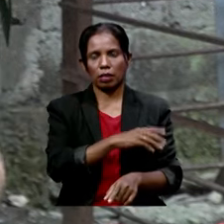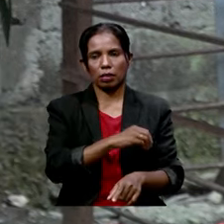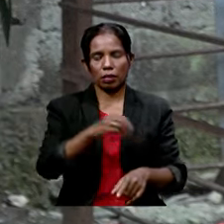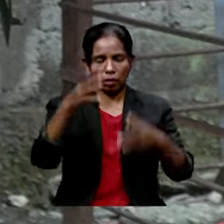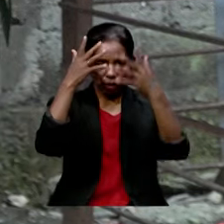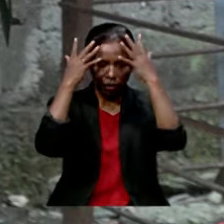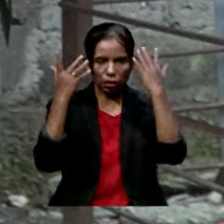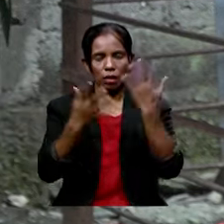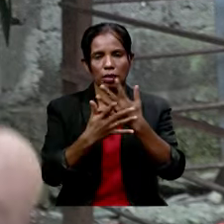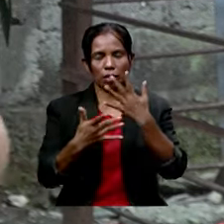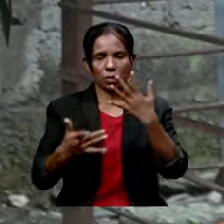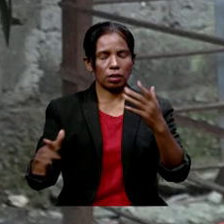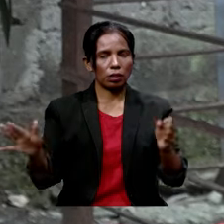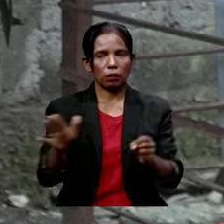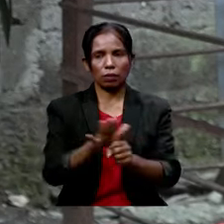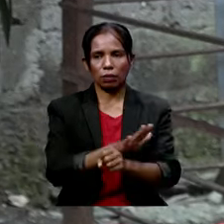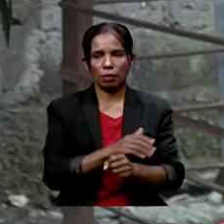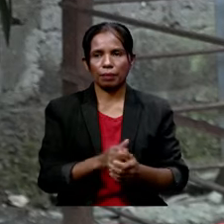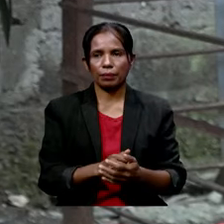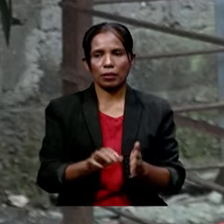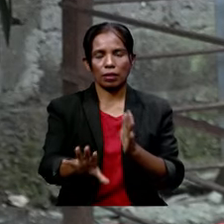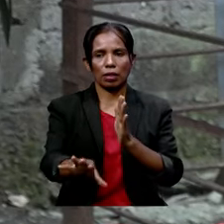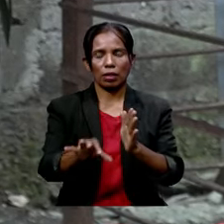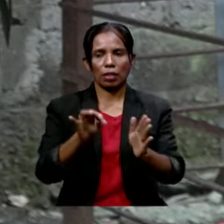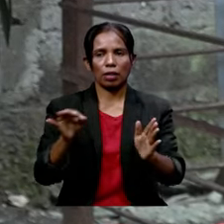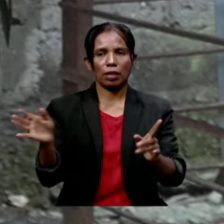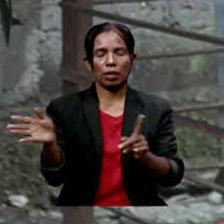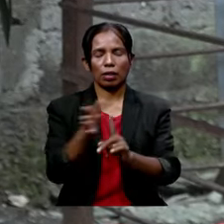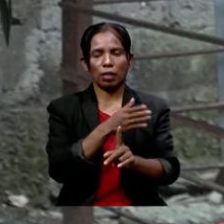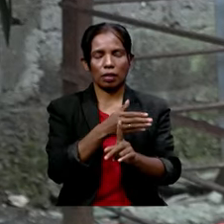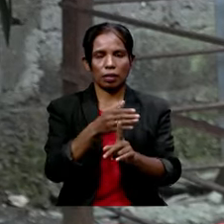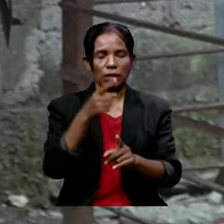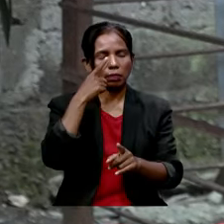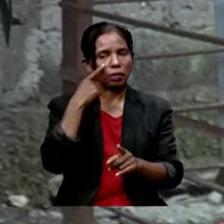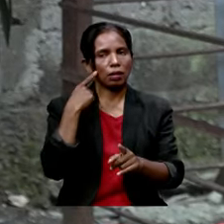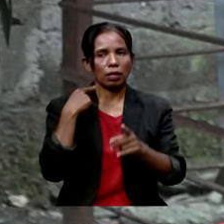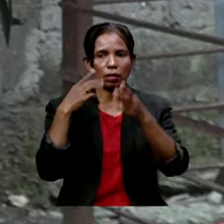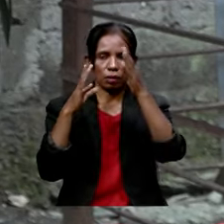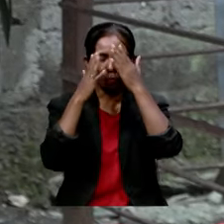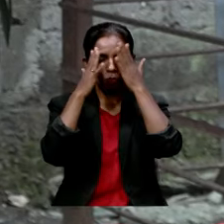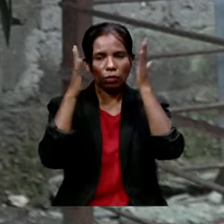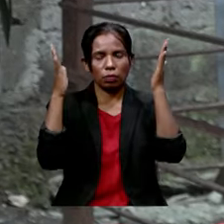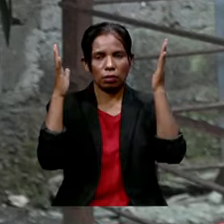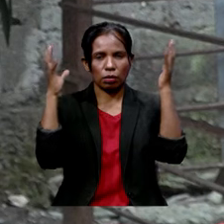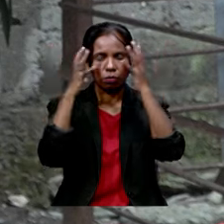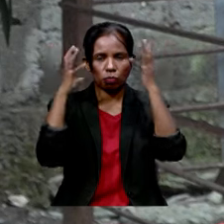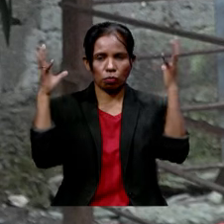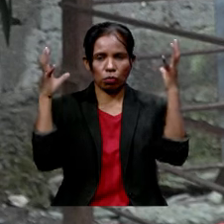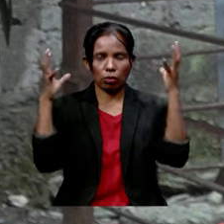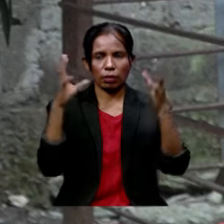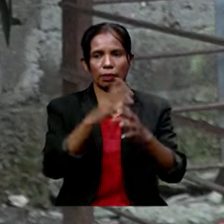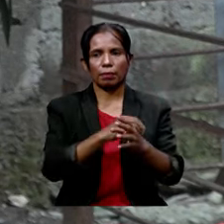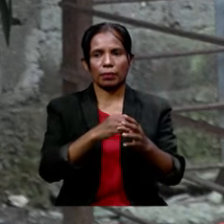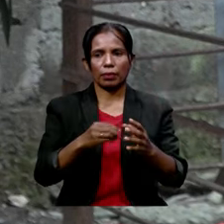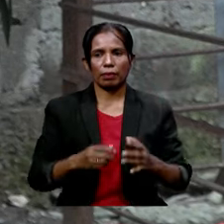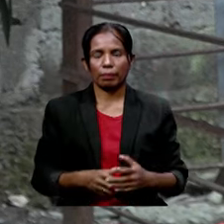toma koropa ni hetang kane kusine bubu takan ni oing ne halo ni mata serne lotuk metang